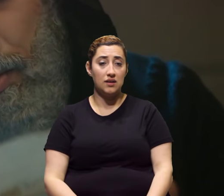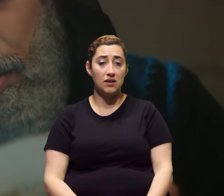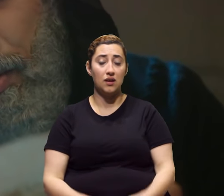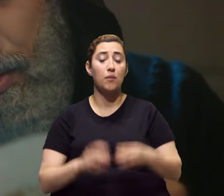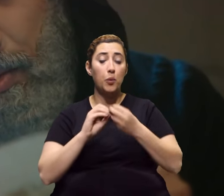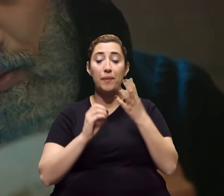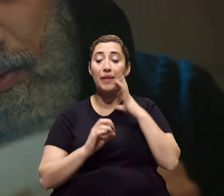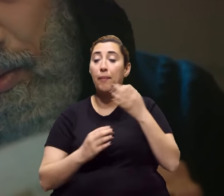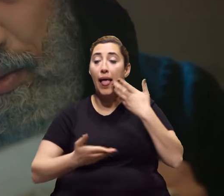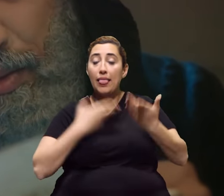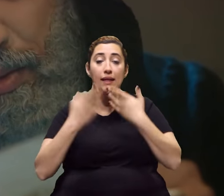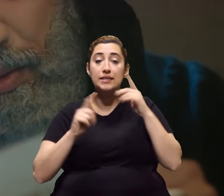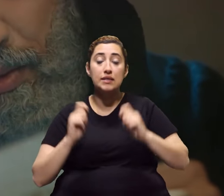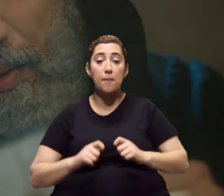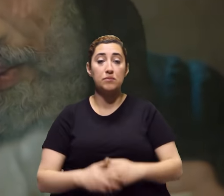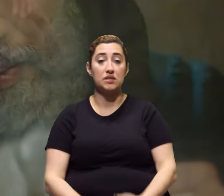Derdin kime söylesin?